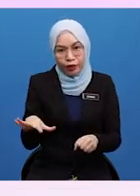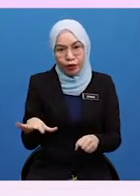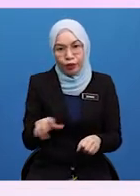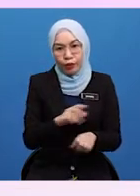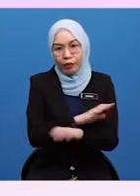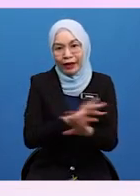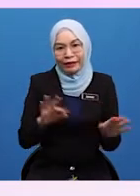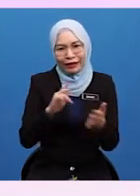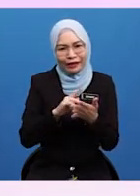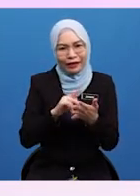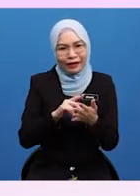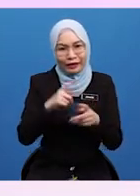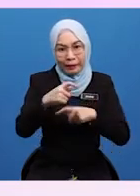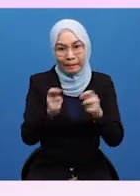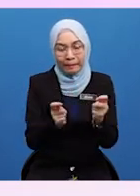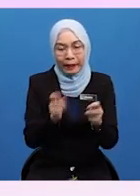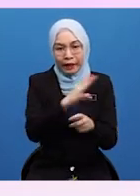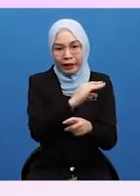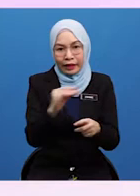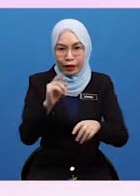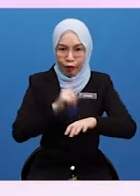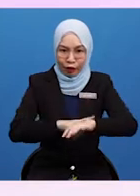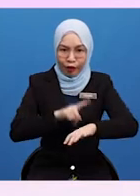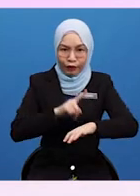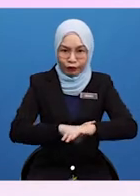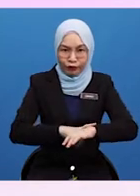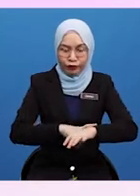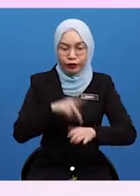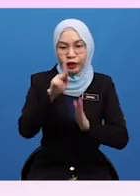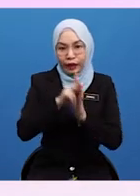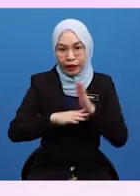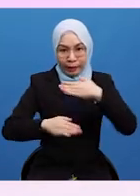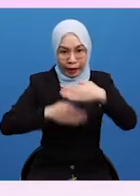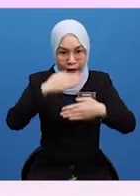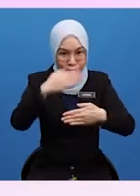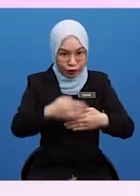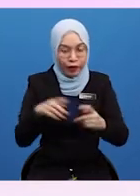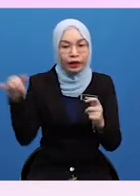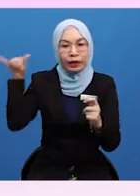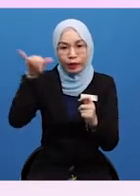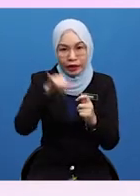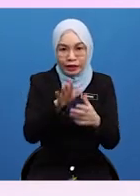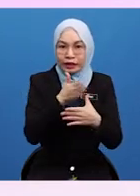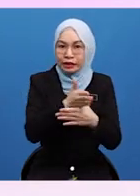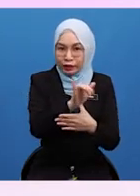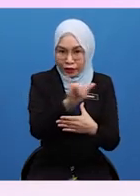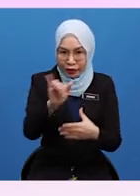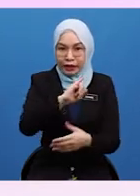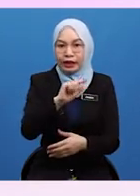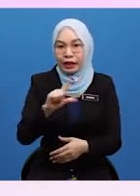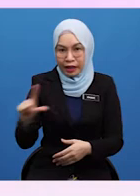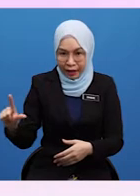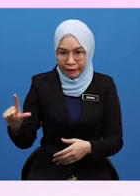tempat dan waktu kemajuan telekomunikasi seterusnya ialah